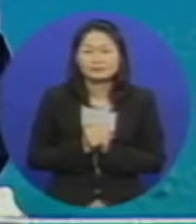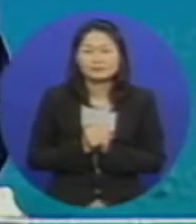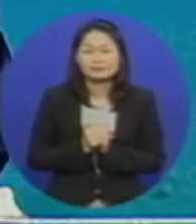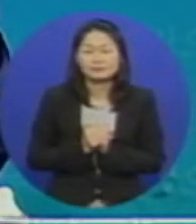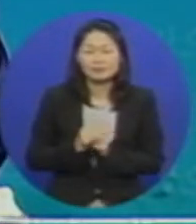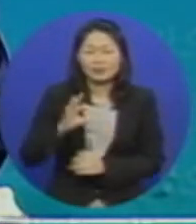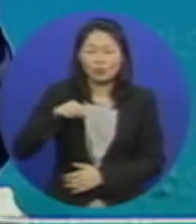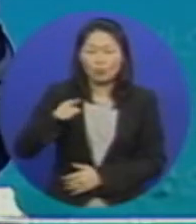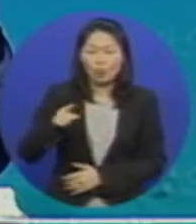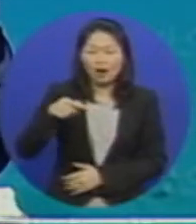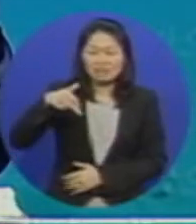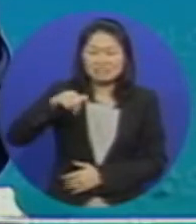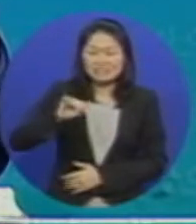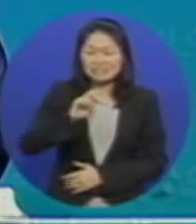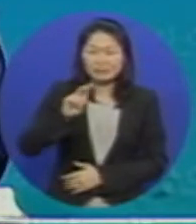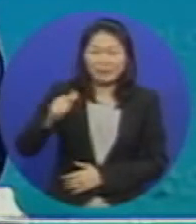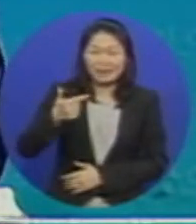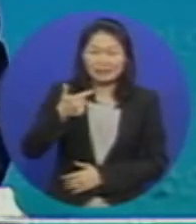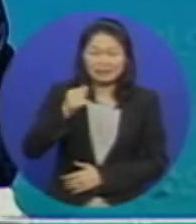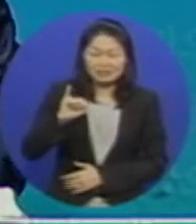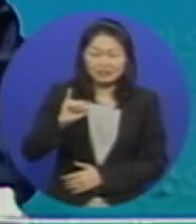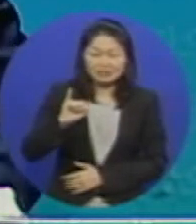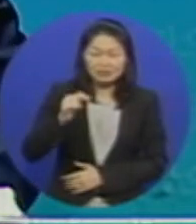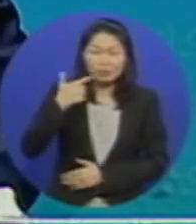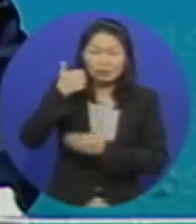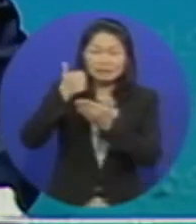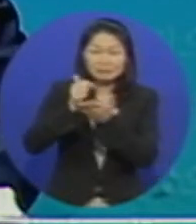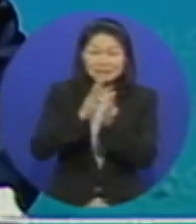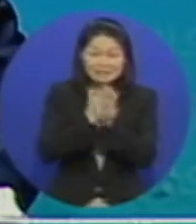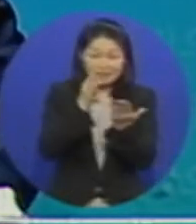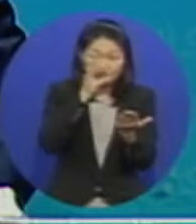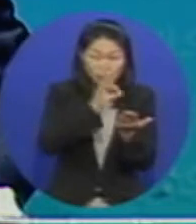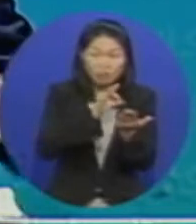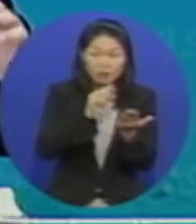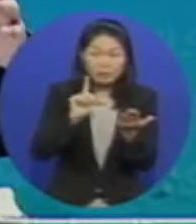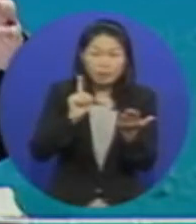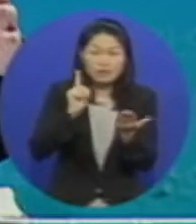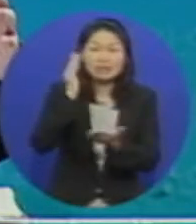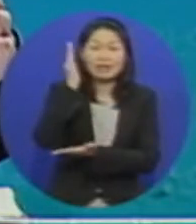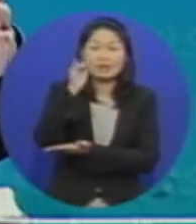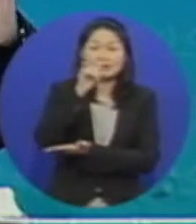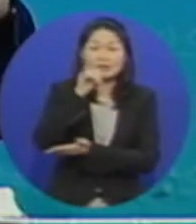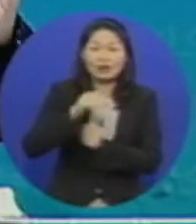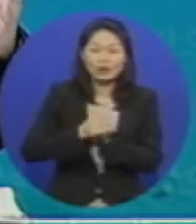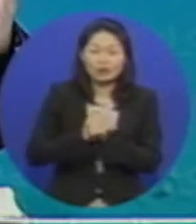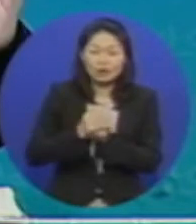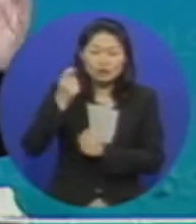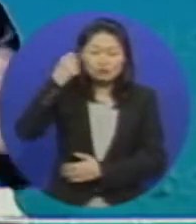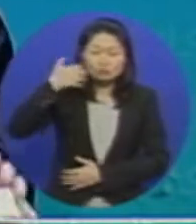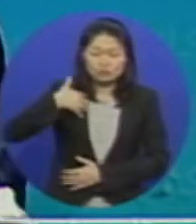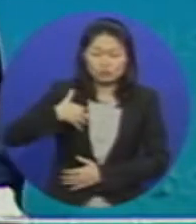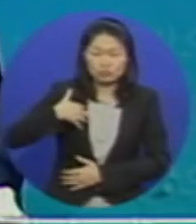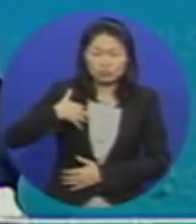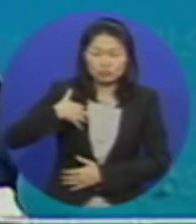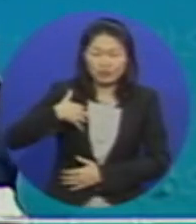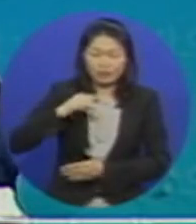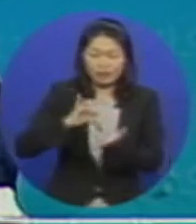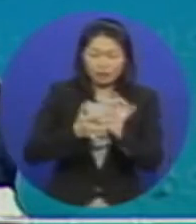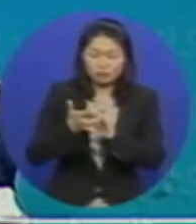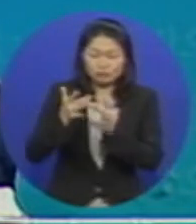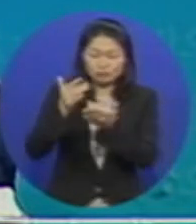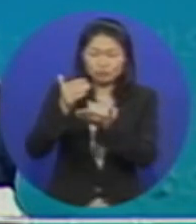멋짐 아니라고 하는 목사님의 책에 보면 이런 이야기가 나옵니다 중국의 예수 잘 믿는 어느 성도님이